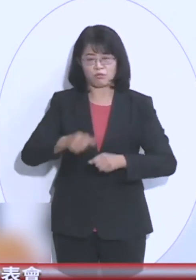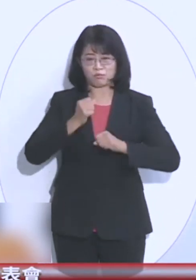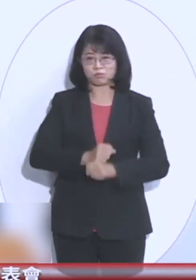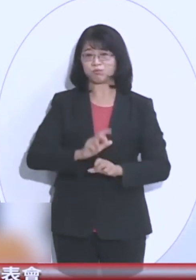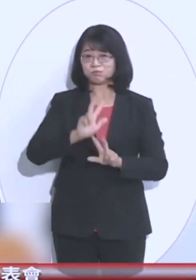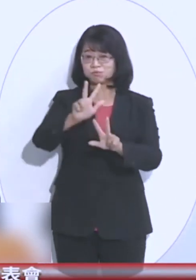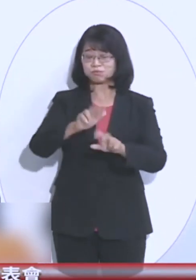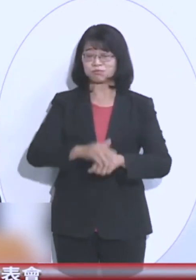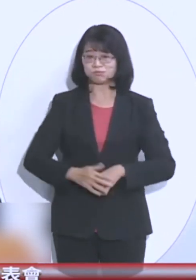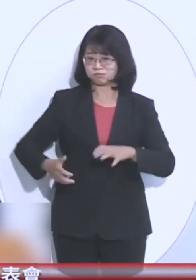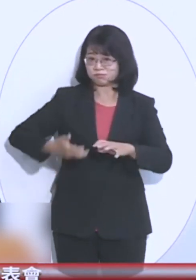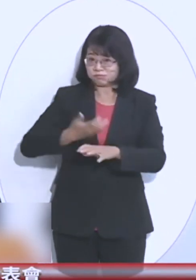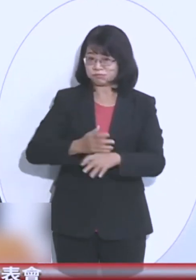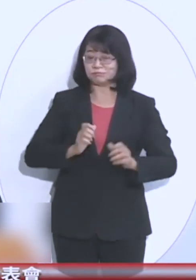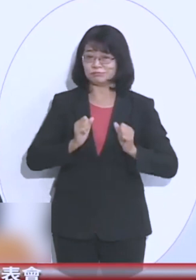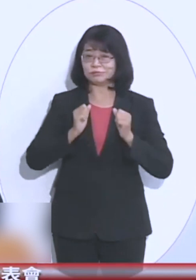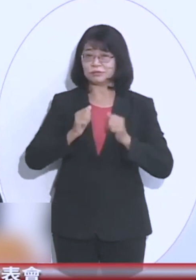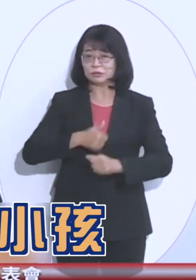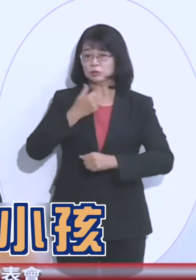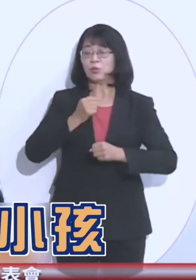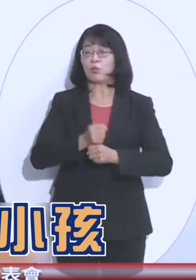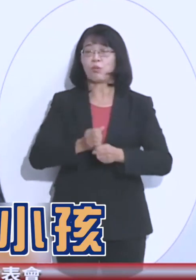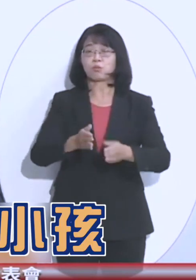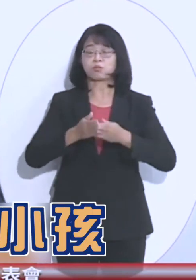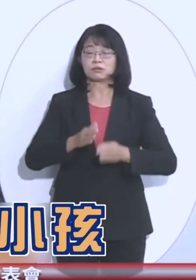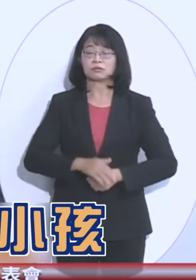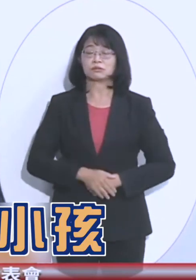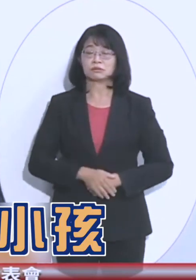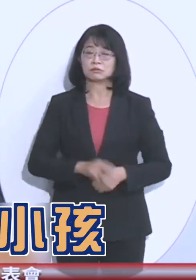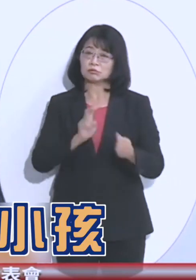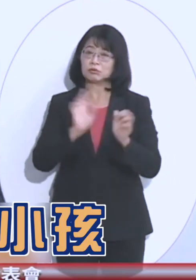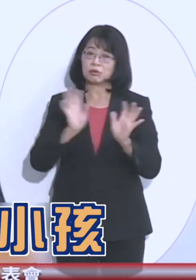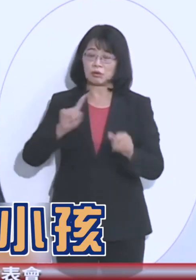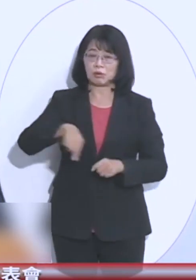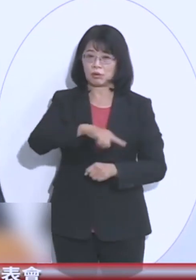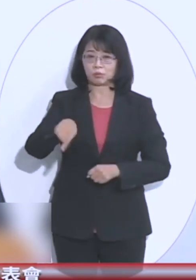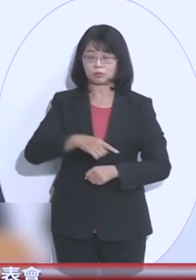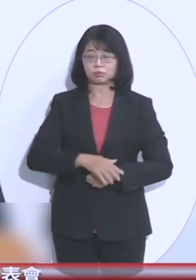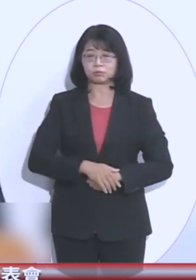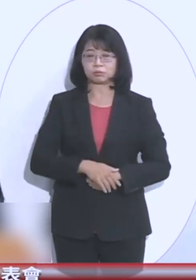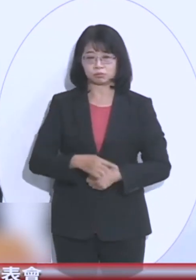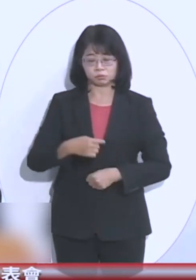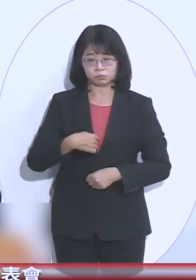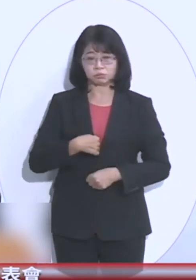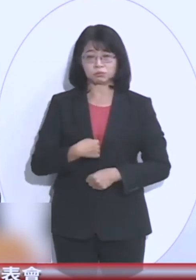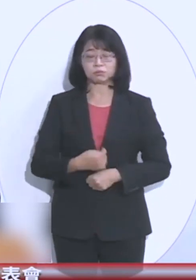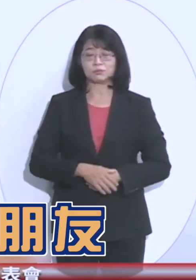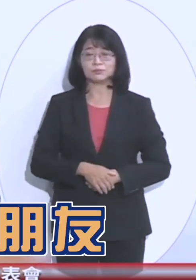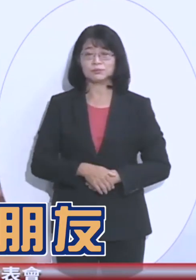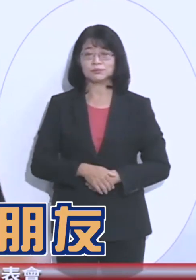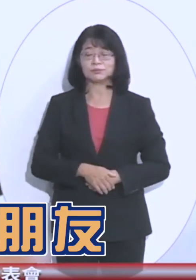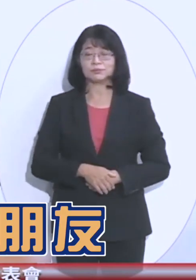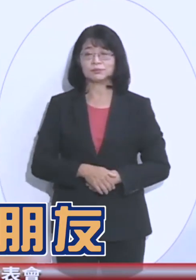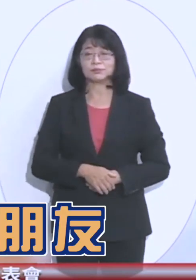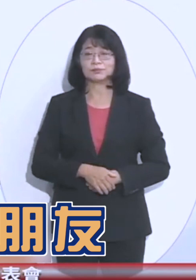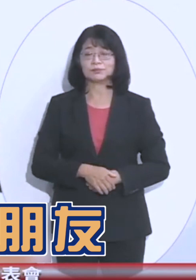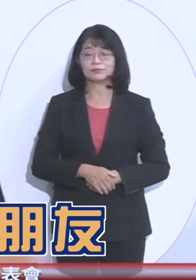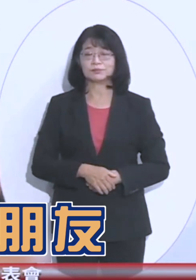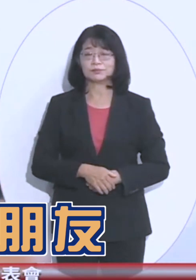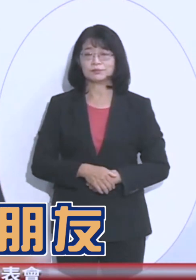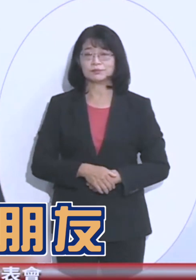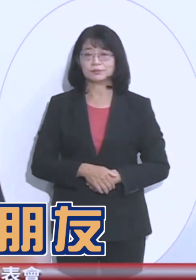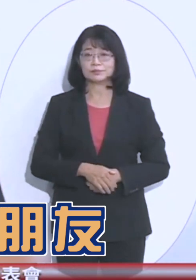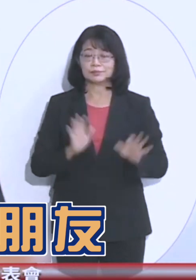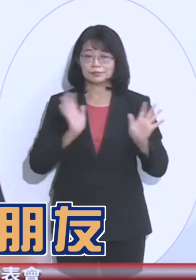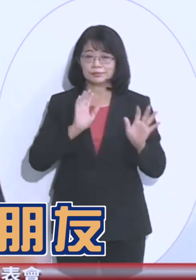地，付诸行动啊。尤其照顾咱的囡仔，我一直讲到照顾咱